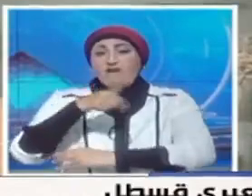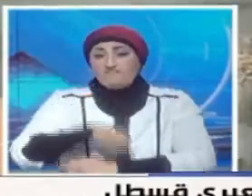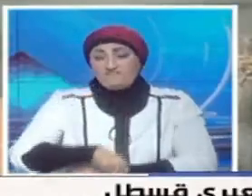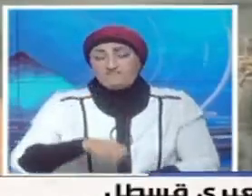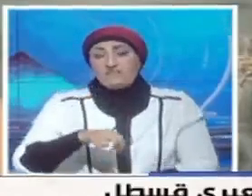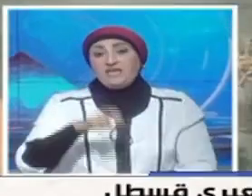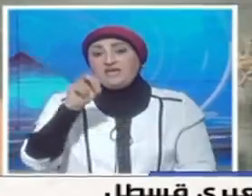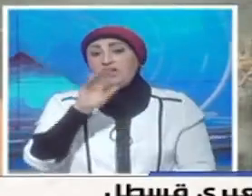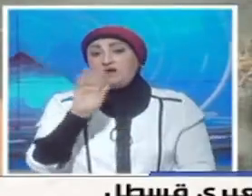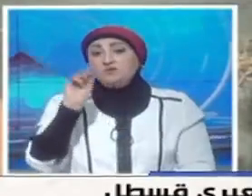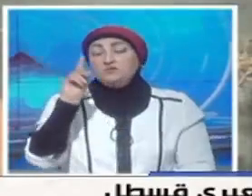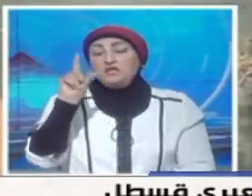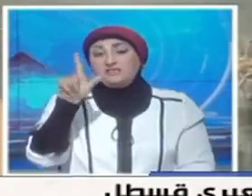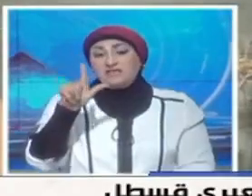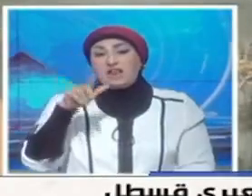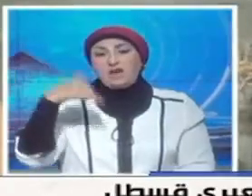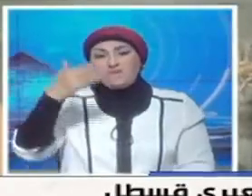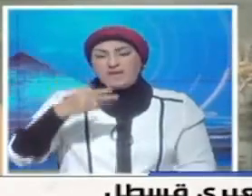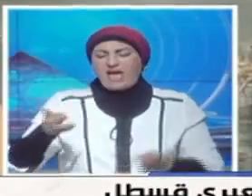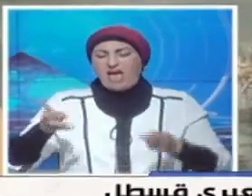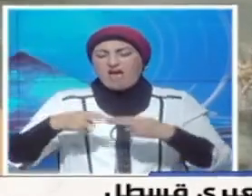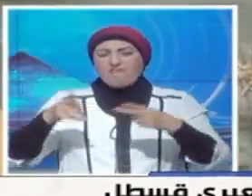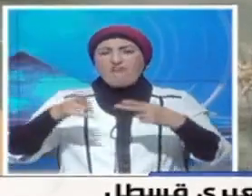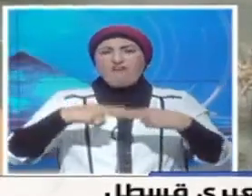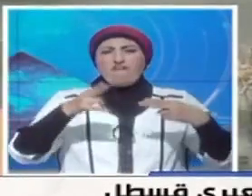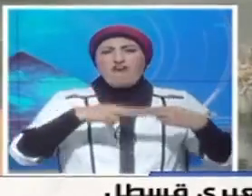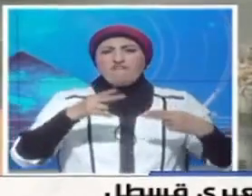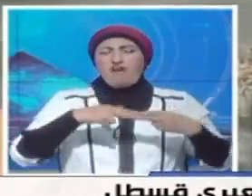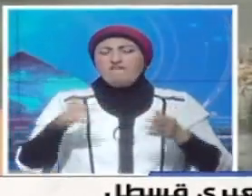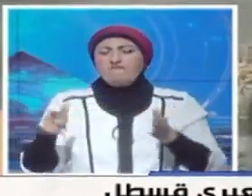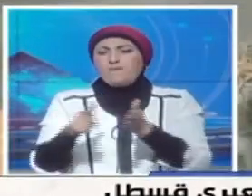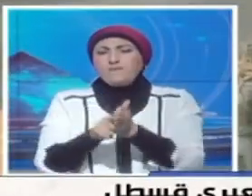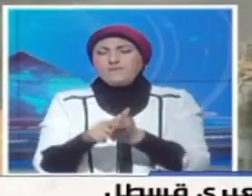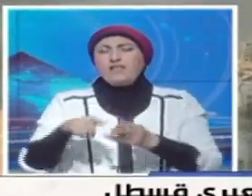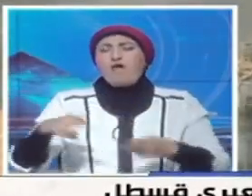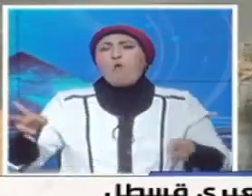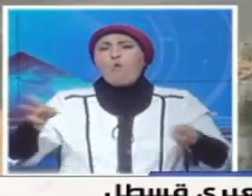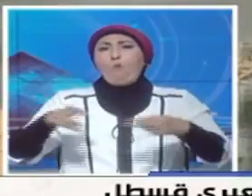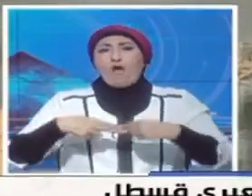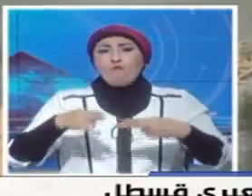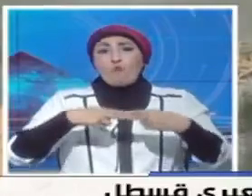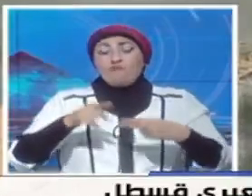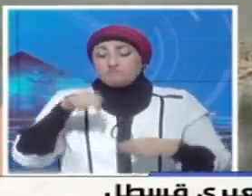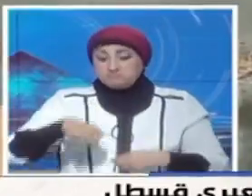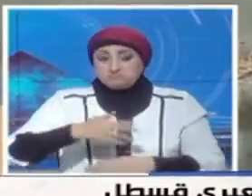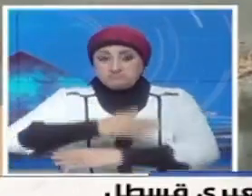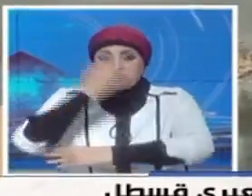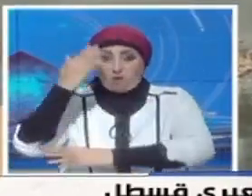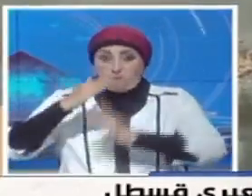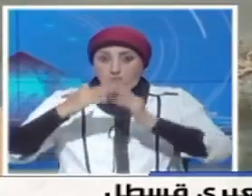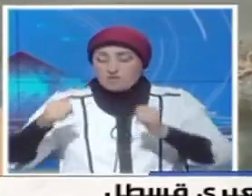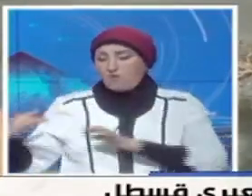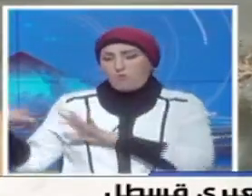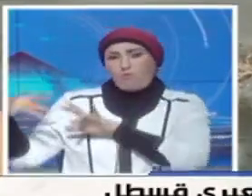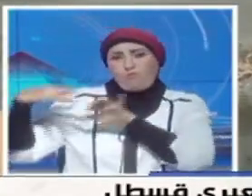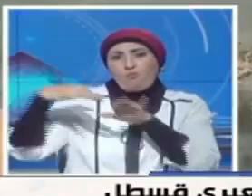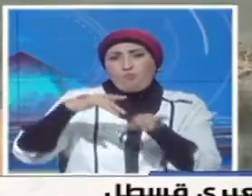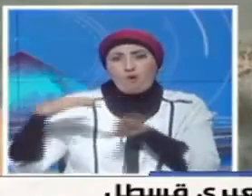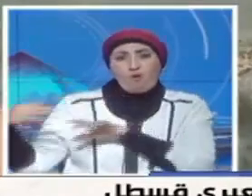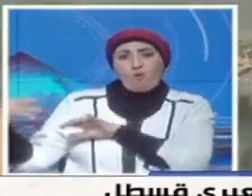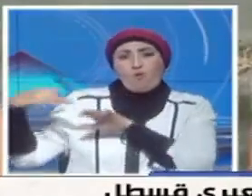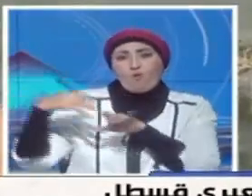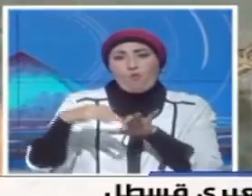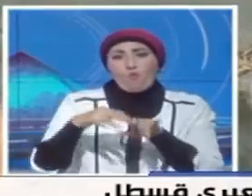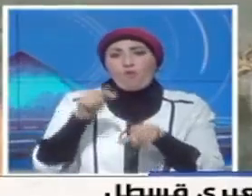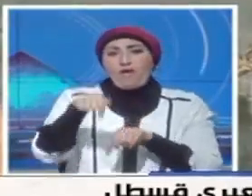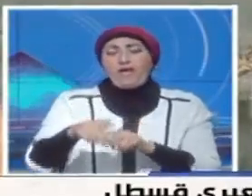الحدودية إلى الأراضي السودانية، خاصة بعد إغلاق كافة المواني والمطارات في الدولة السودانية. لذا نتحدث الآن عن خط للنزوح من الدولة السودانية